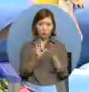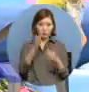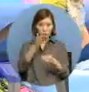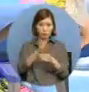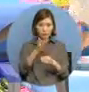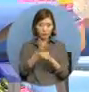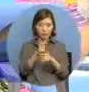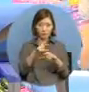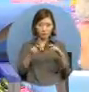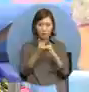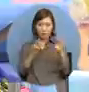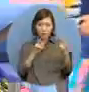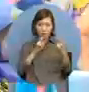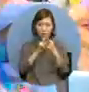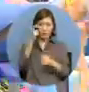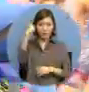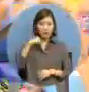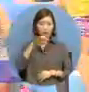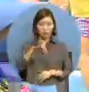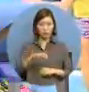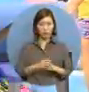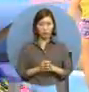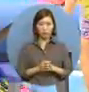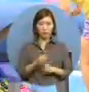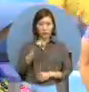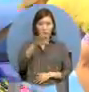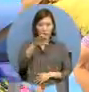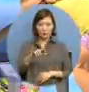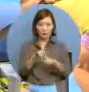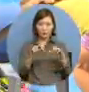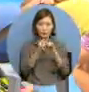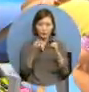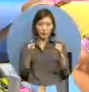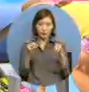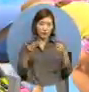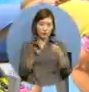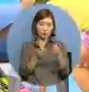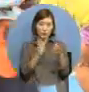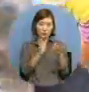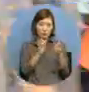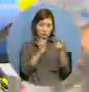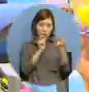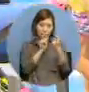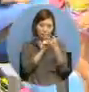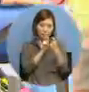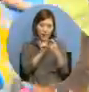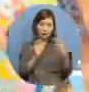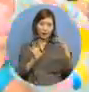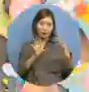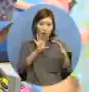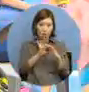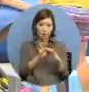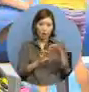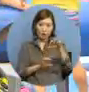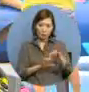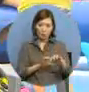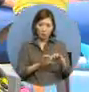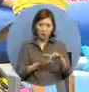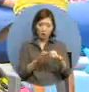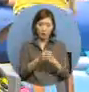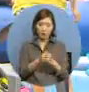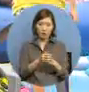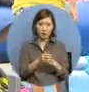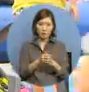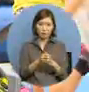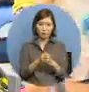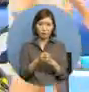가장 가깝게 느끼는 공간이거든요. 그 공간에서 주민들에게 직접 밀접하게 연관지어서 그곳에 공간을 마련해서